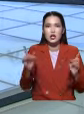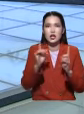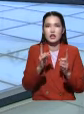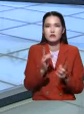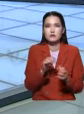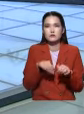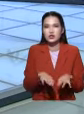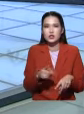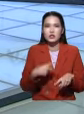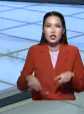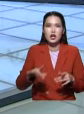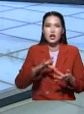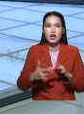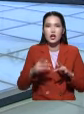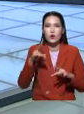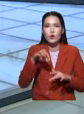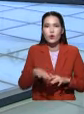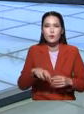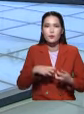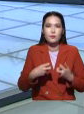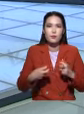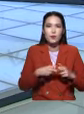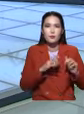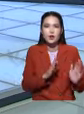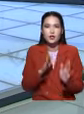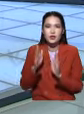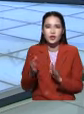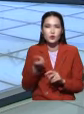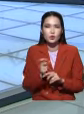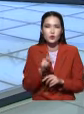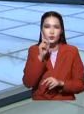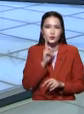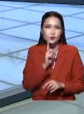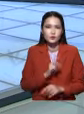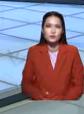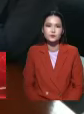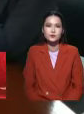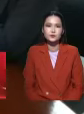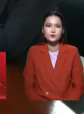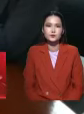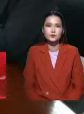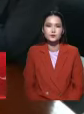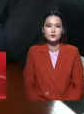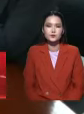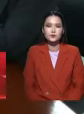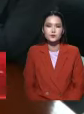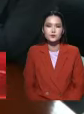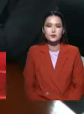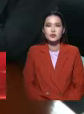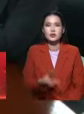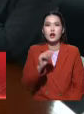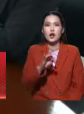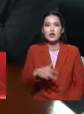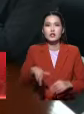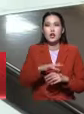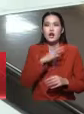шешуде. Әсіресе әлеуметтік және коммуналдық проблемаларды реттеуге бұл ыңғайлы дейді. Ақнұр Каринова қалаға бірнеше жыл